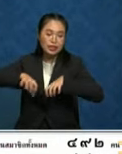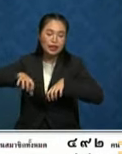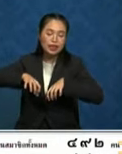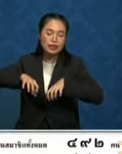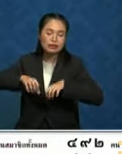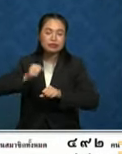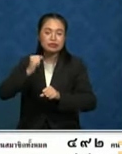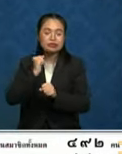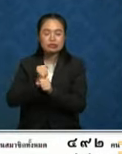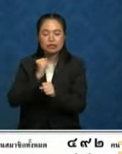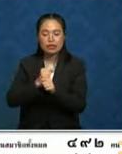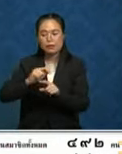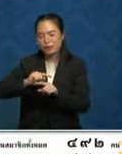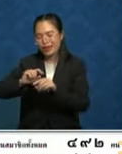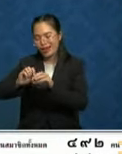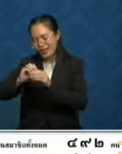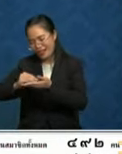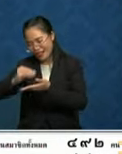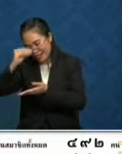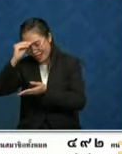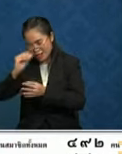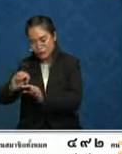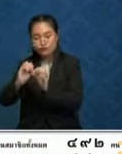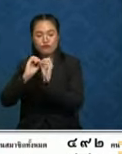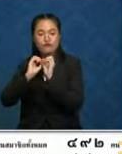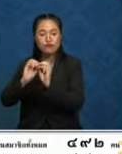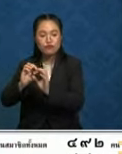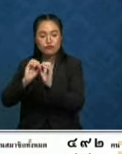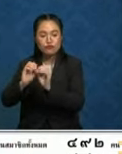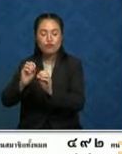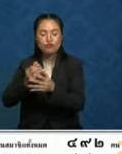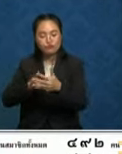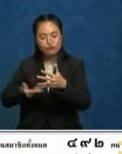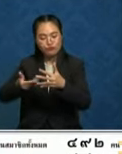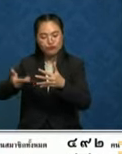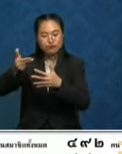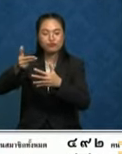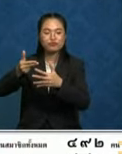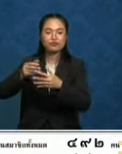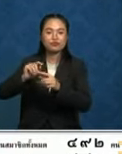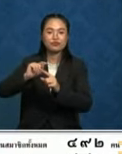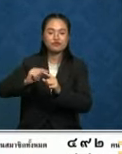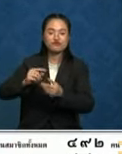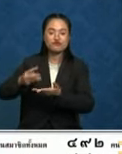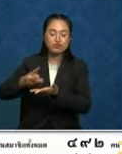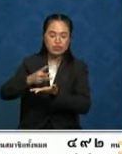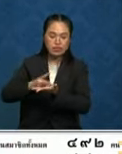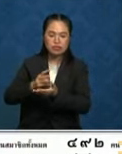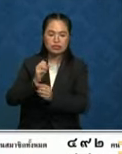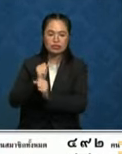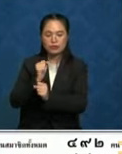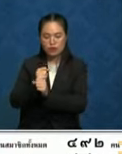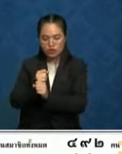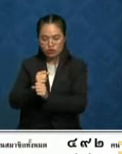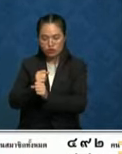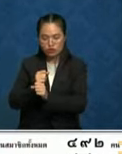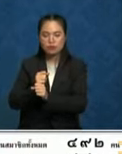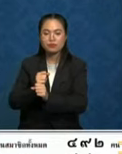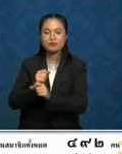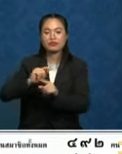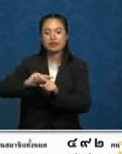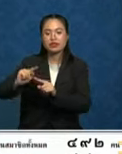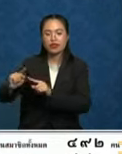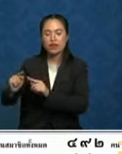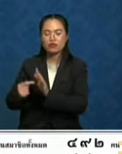ตัวในการจัดการศึกษาและยกระดับคุณภาพวิชาการให้สูงขึ้น